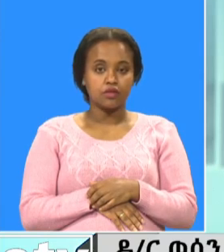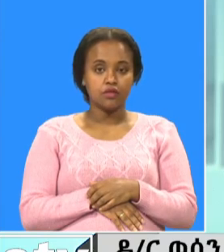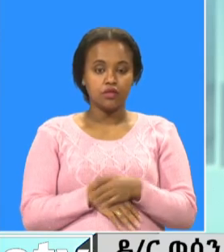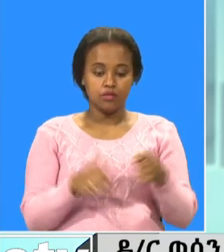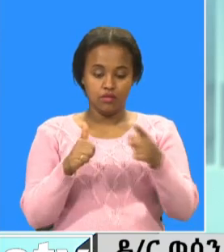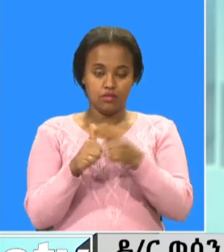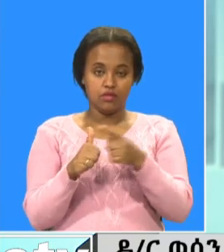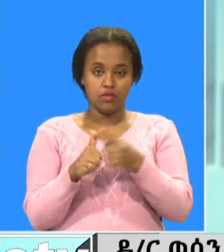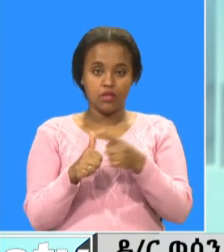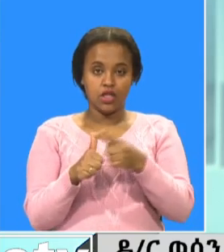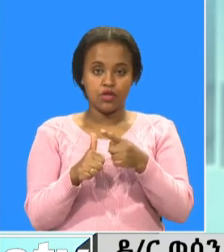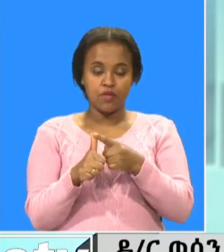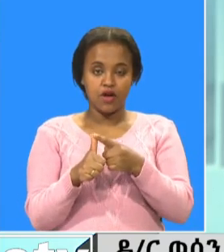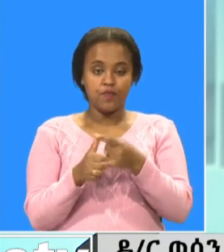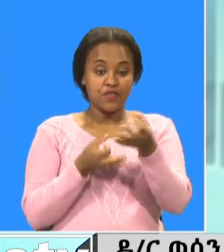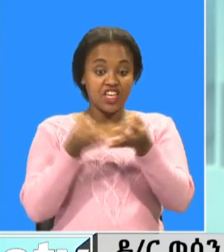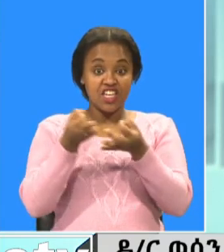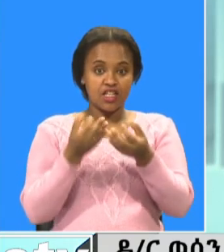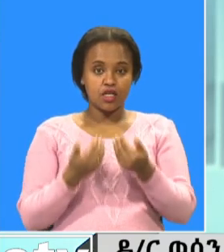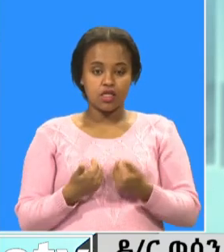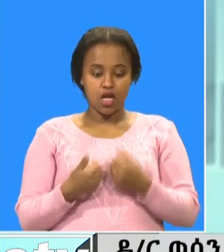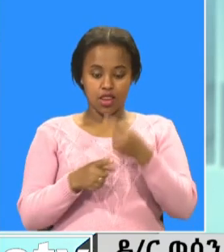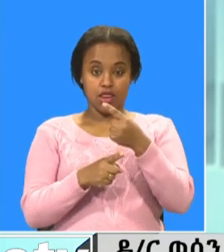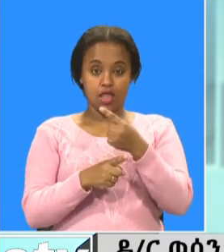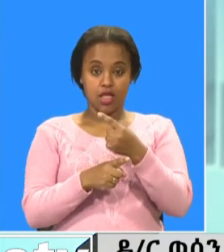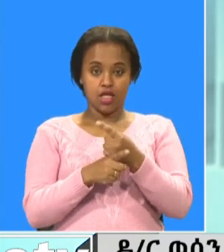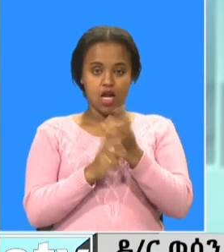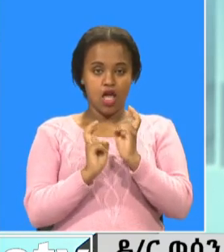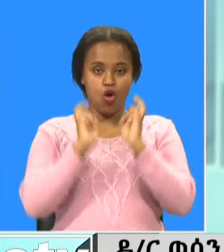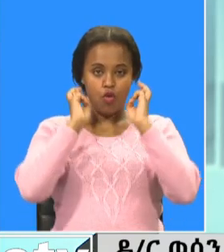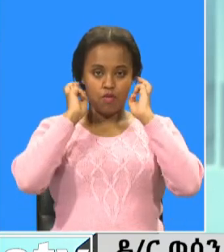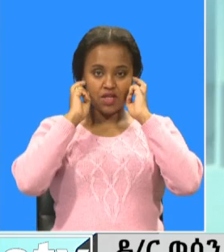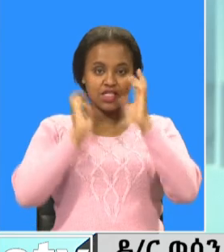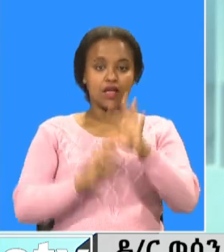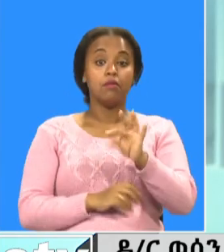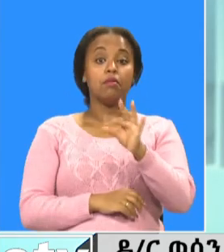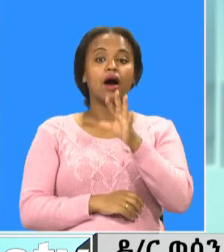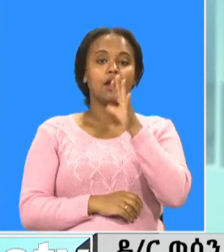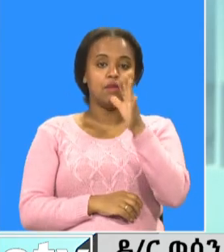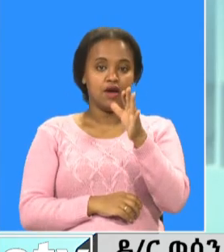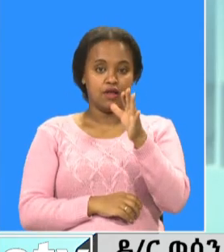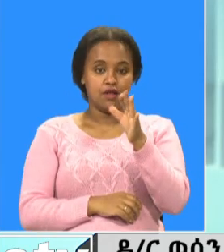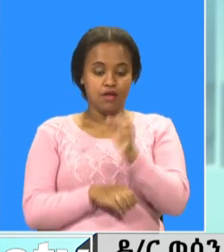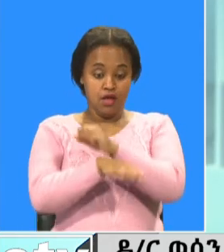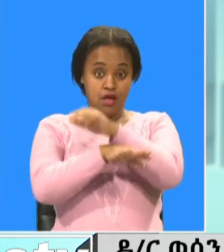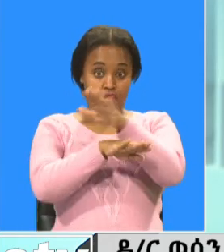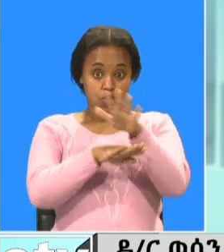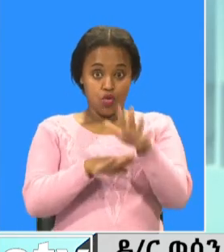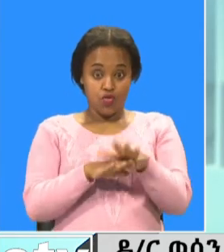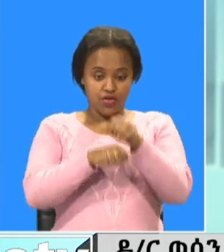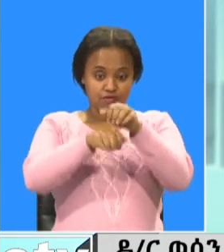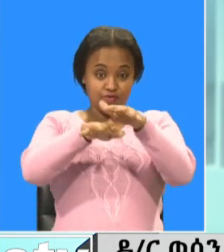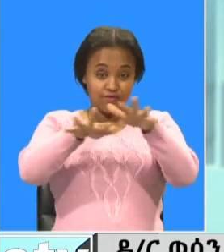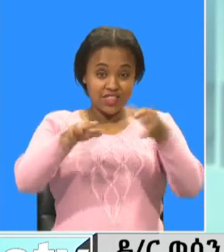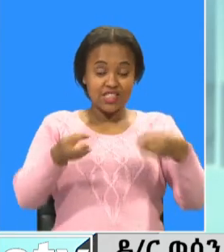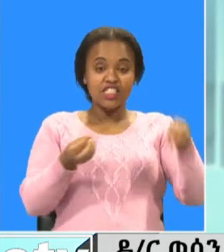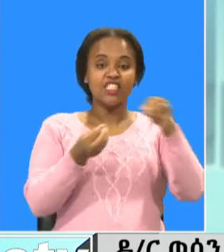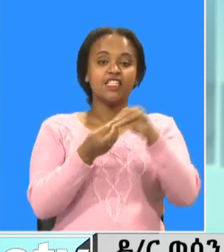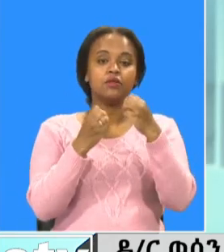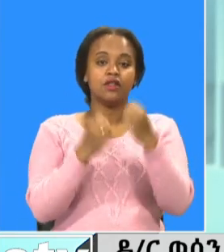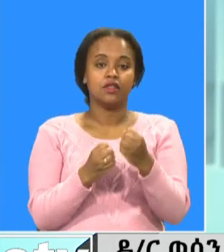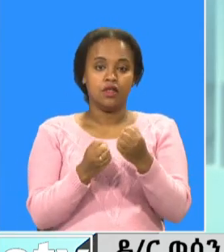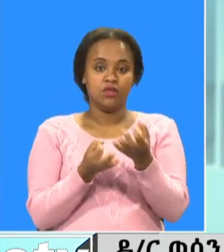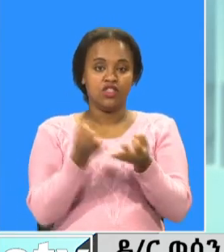የመጀመሪያው እንግዲህ እየተገለጸ እንዳለው ትክክለኛውን ማስክ ባለማግኘት የኮቪድ-19 ወረርሽኝ ሊጨምር